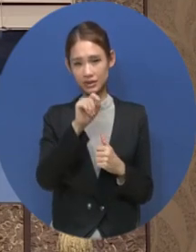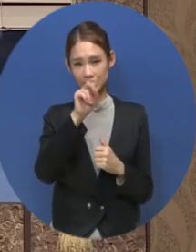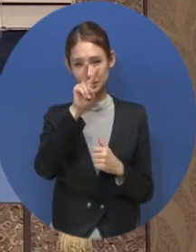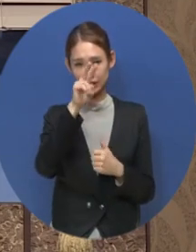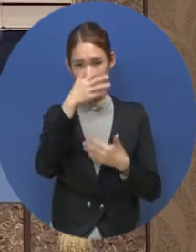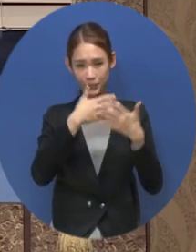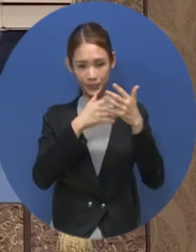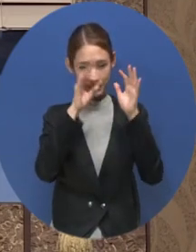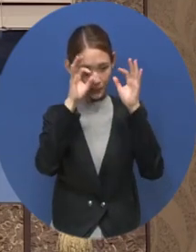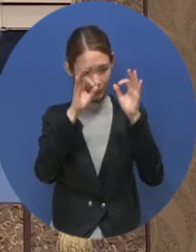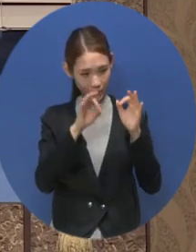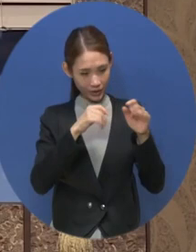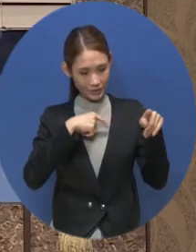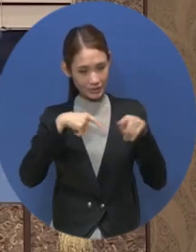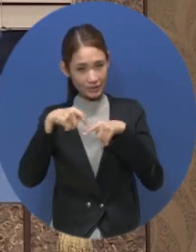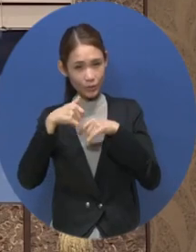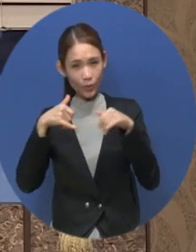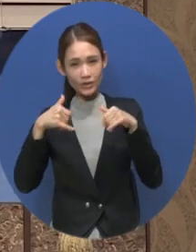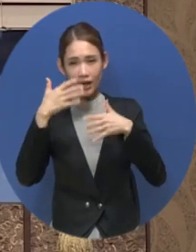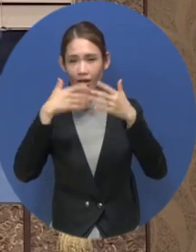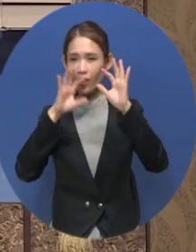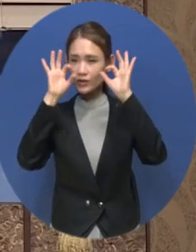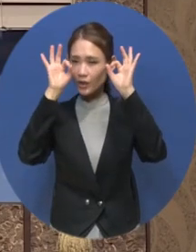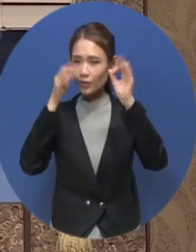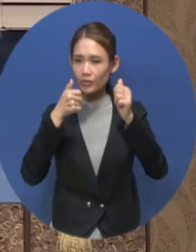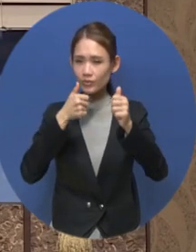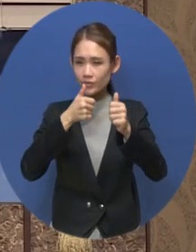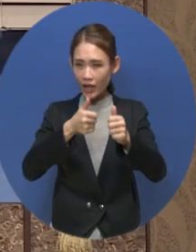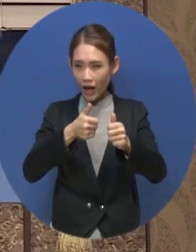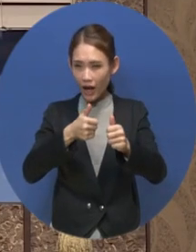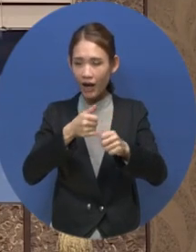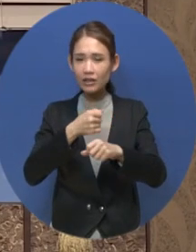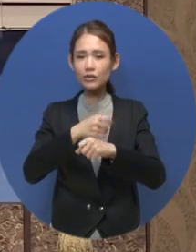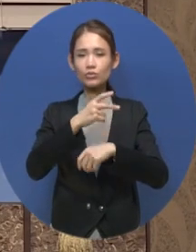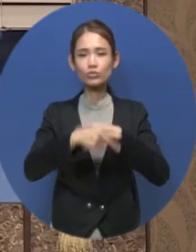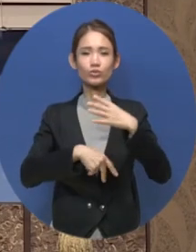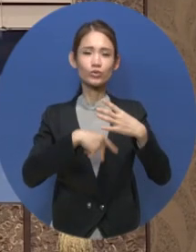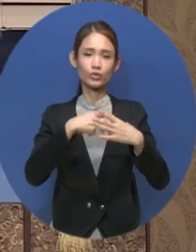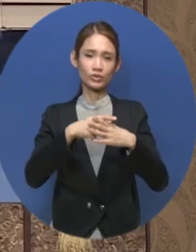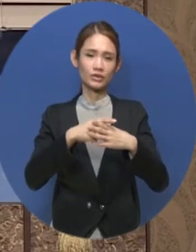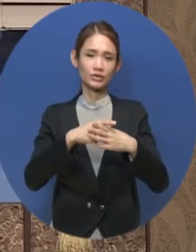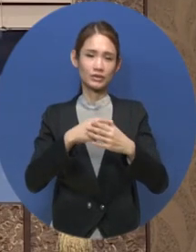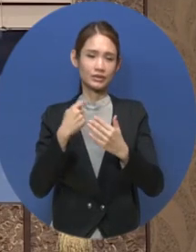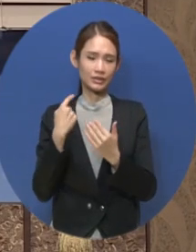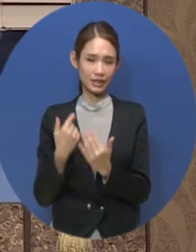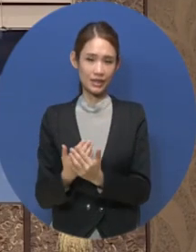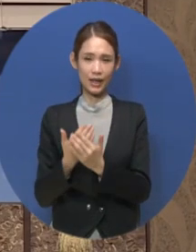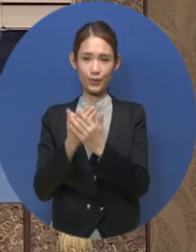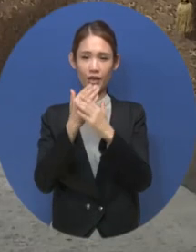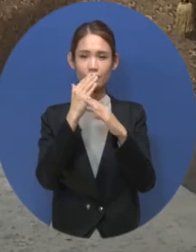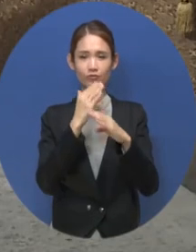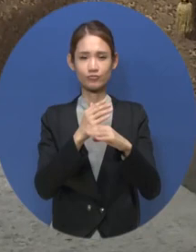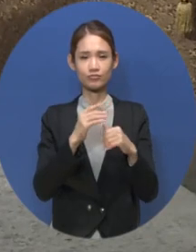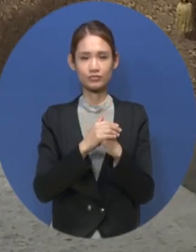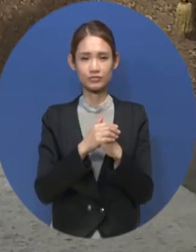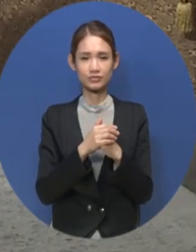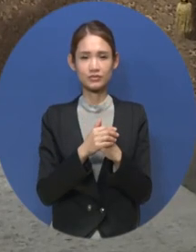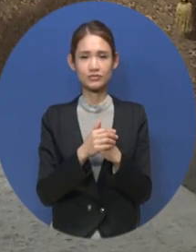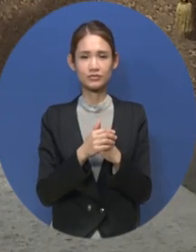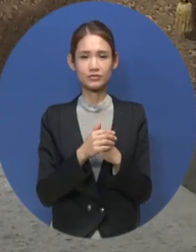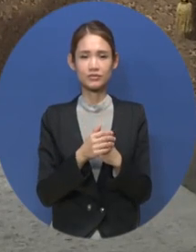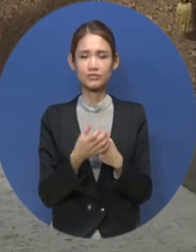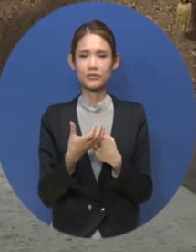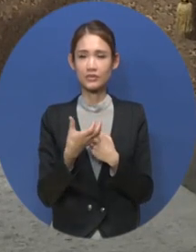나오는 지도자들의 영상을 보고 따라하는 이제 그런 프로그램들을 지금 오히려 개발을 하고 있습니다. 네, 네, 그러니까 이제 따로